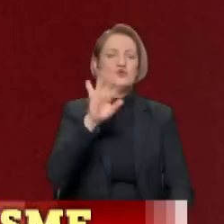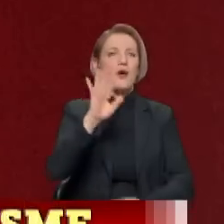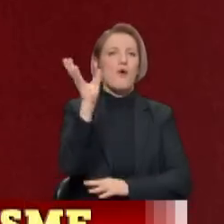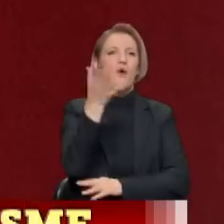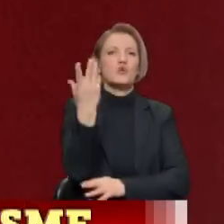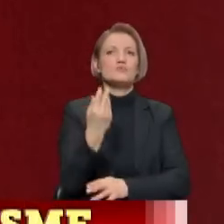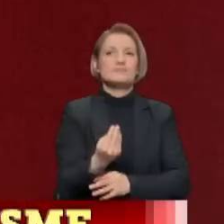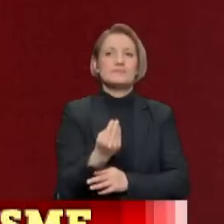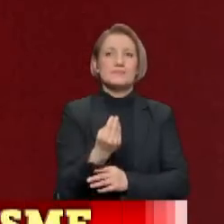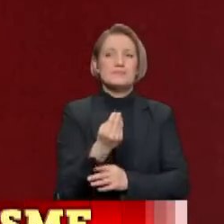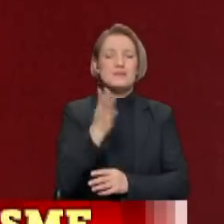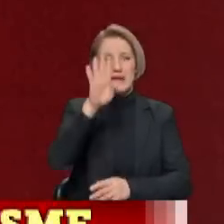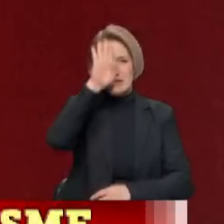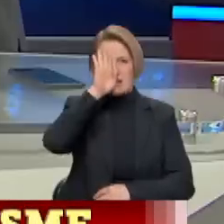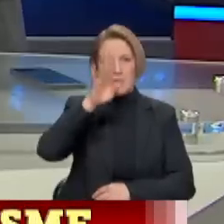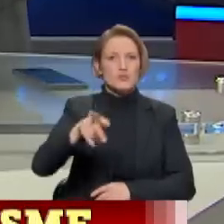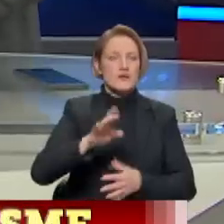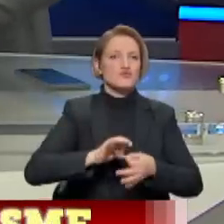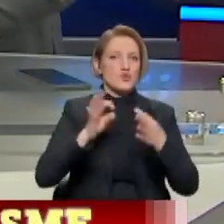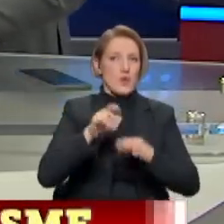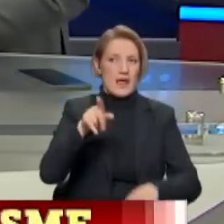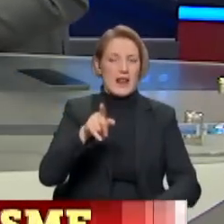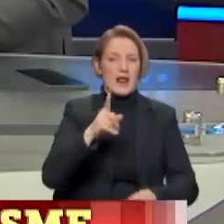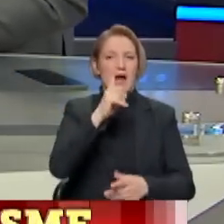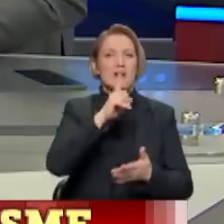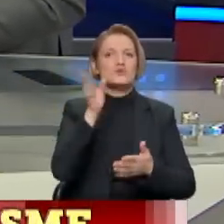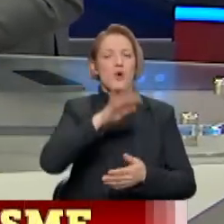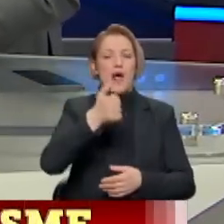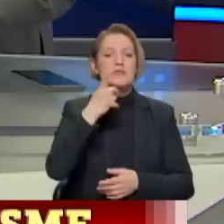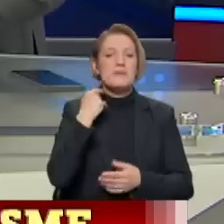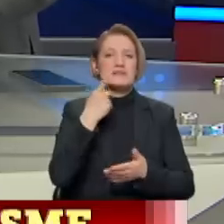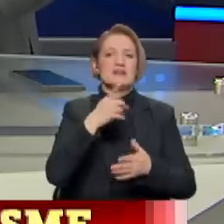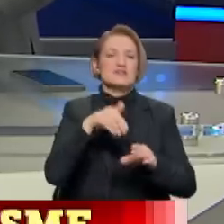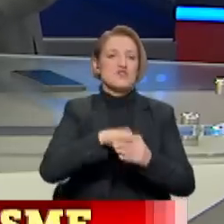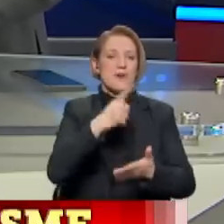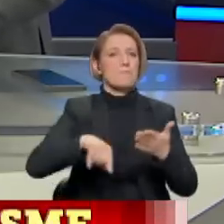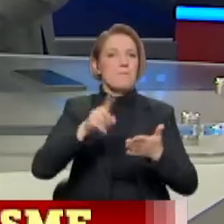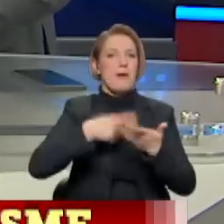İstanbul'da. Her şeyi İstanbul'dan hallediyorlar. İptal ettiler 6 Mayıs'ta seçimi.